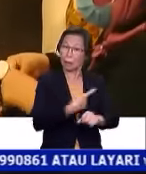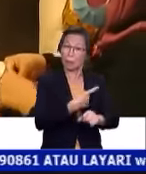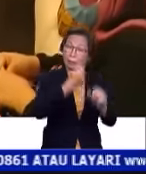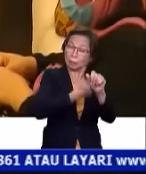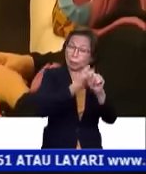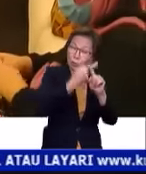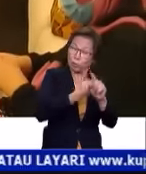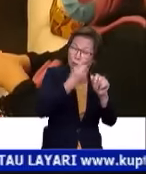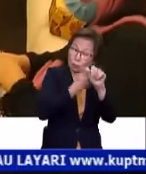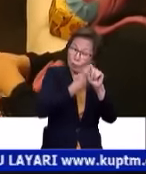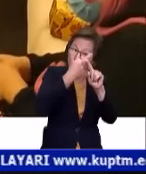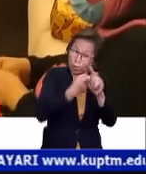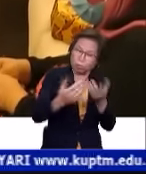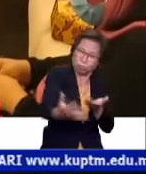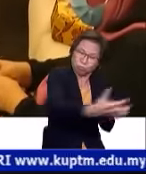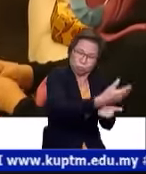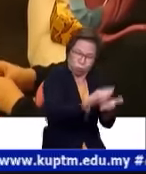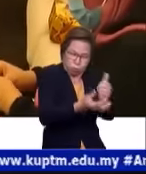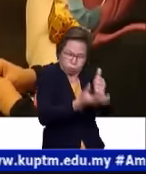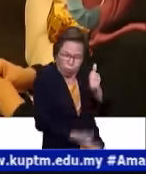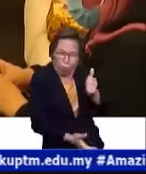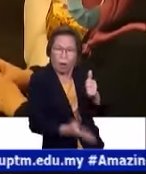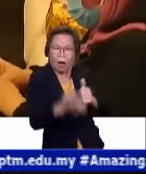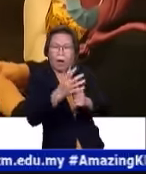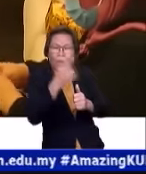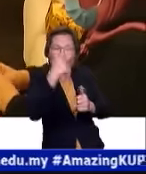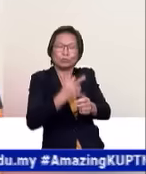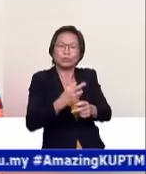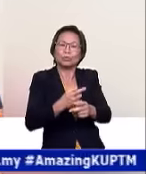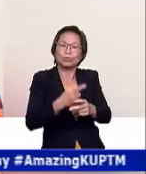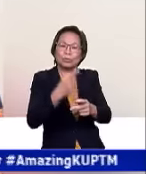ada income untuk menyara dan menambah